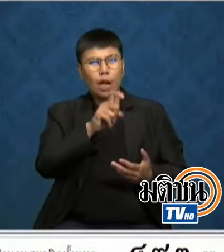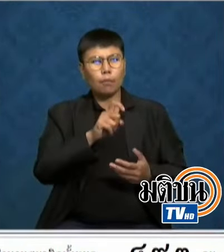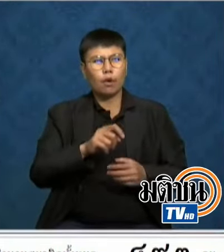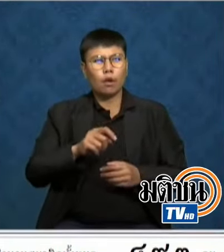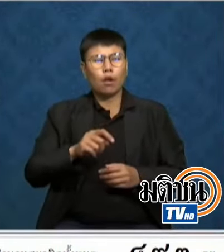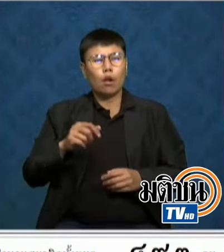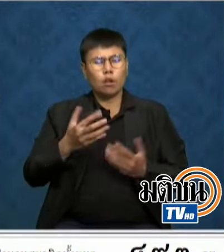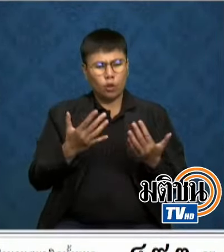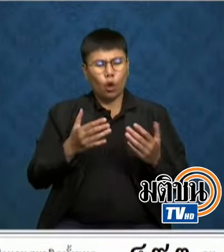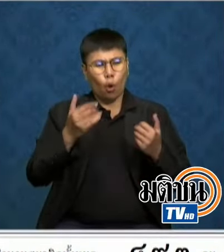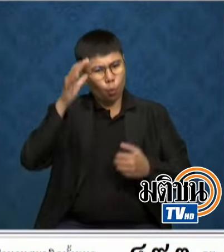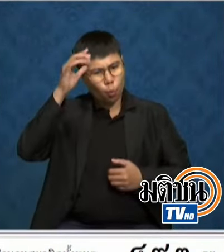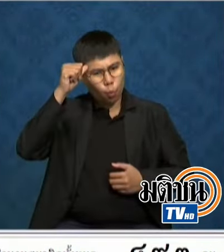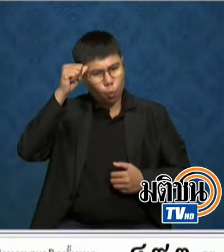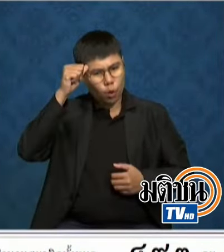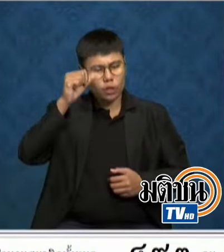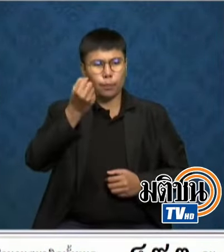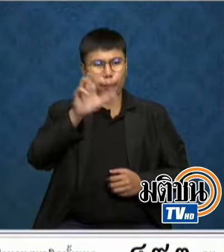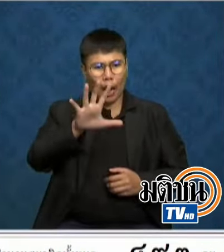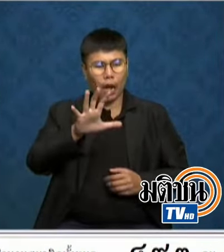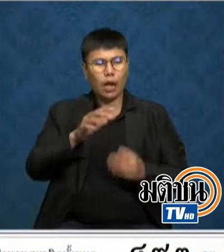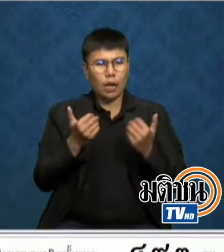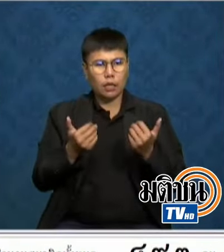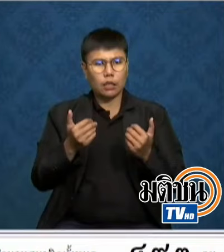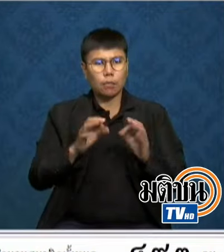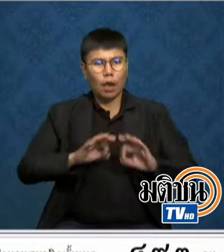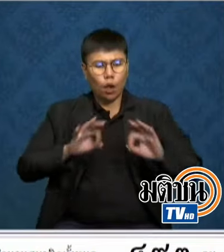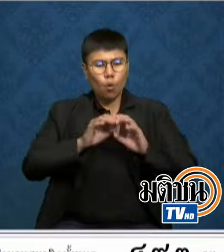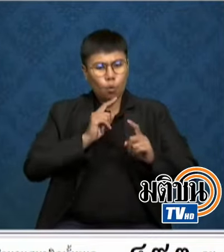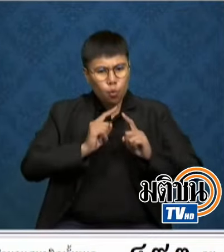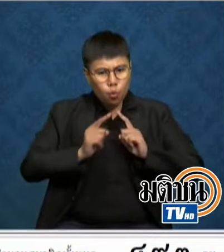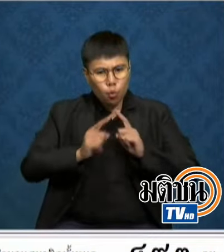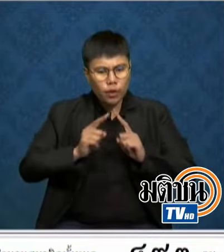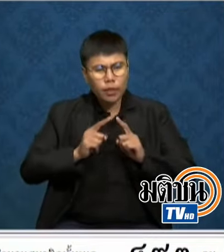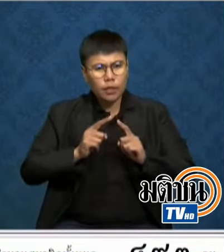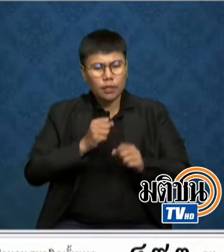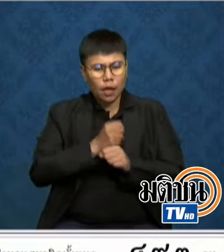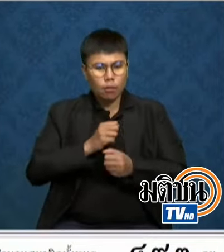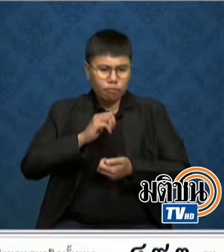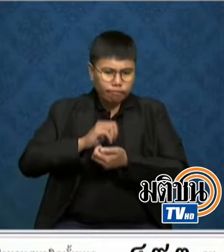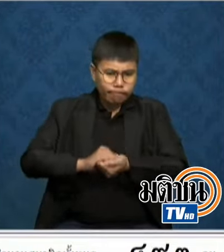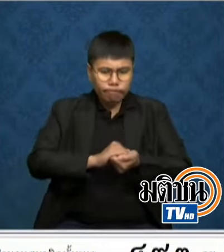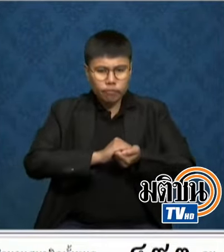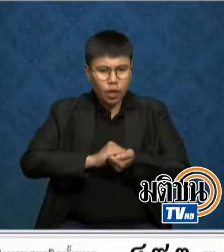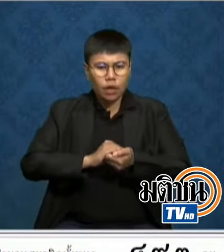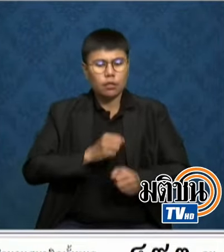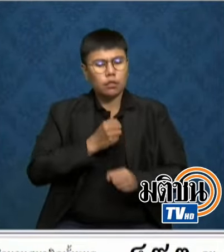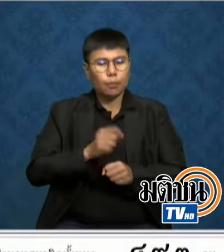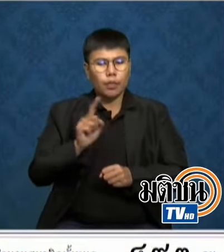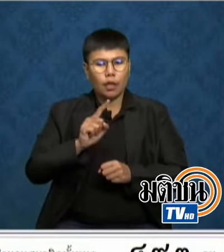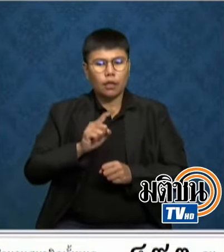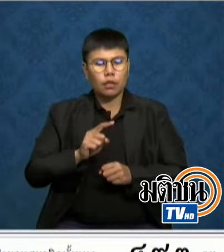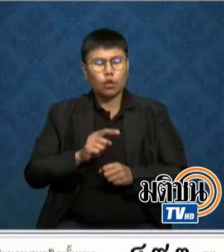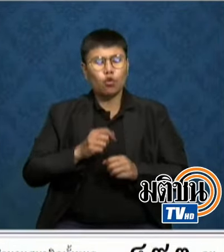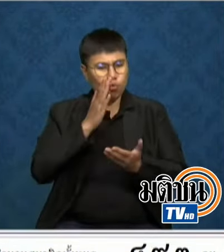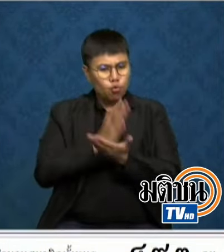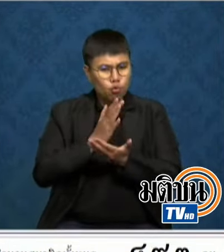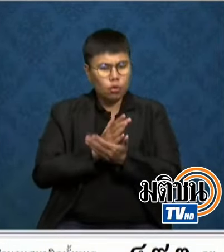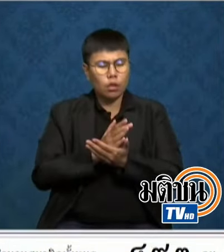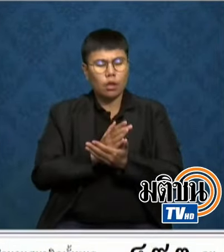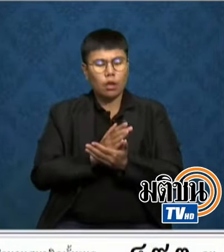15วันเท่านั้นเองอันนี้เป็นสิ่งสำคัญการพูดคุยการเจรจาสันติภาพจะทำอย่างไรยุติไปตั้งแต่รัฐบาลชุดที่ผ่านมารัฐบ